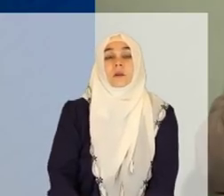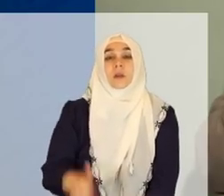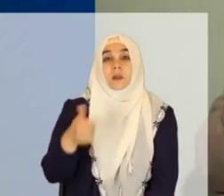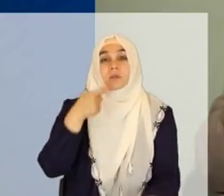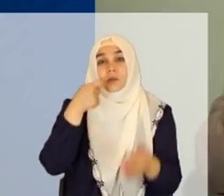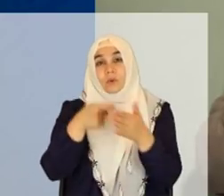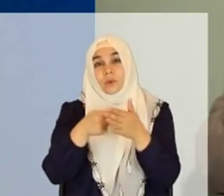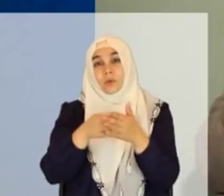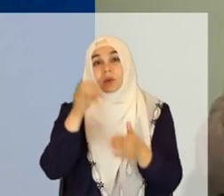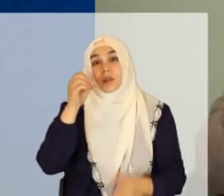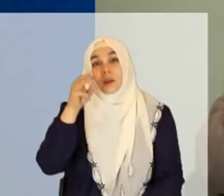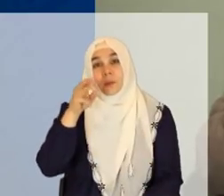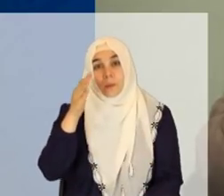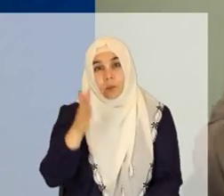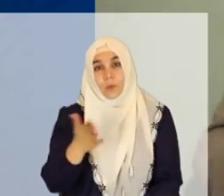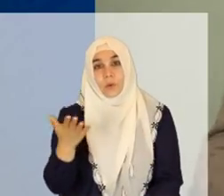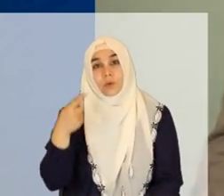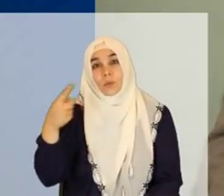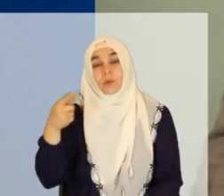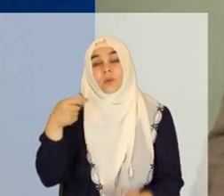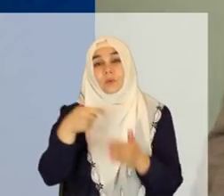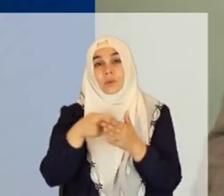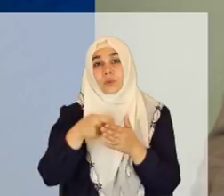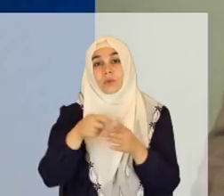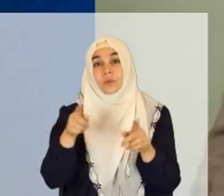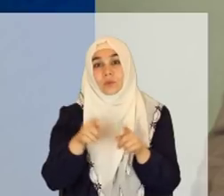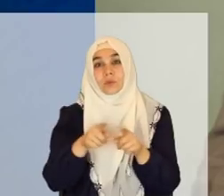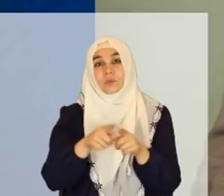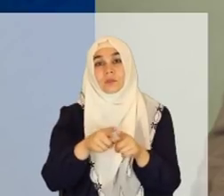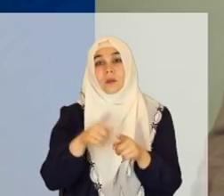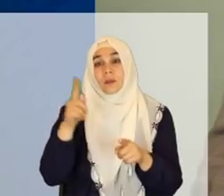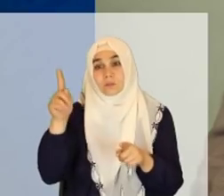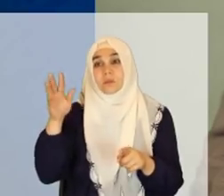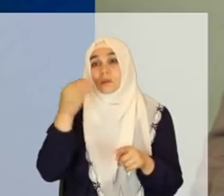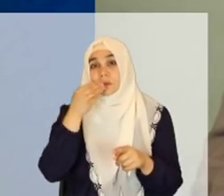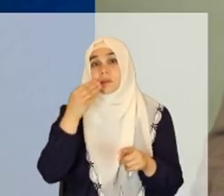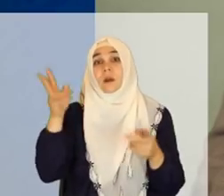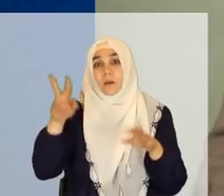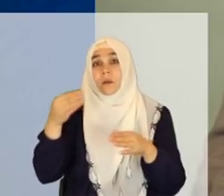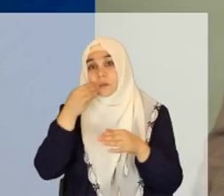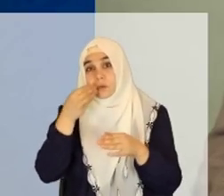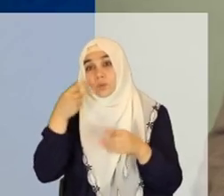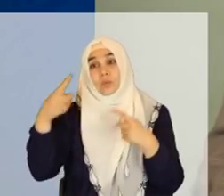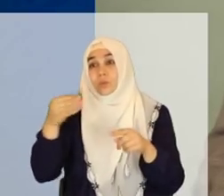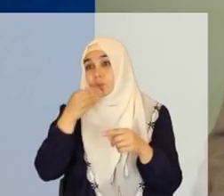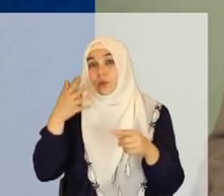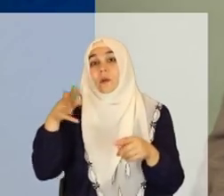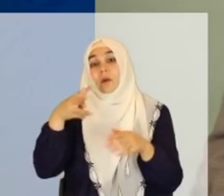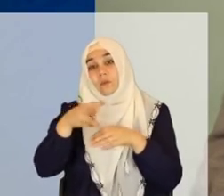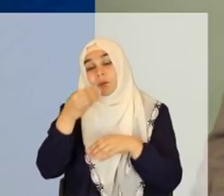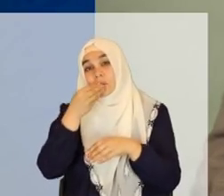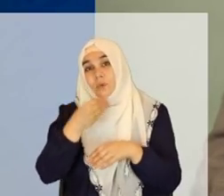Yaxshi narsa, bir yem bor, boshqa narsalar bor, shuni qiringlar, chunki bu haligi gap bardavom berishi. Bir yegandan keyin boshqa narsani yemay qo'yar ekan mol.